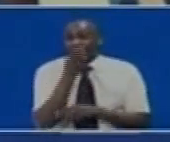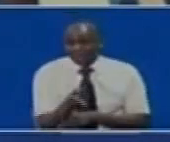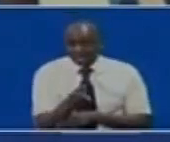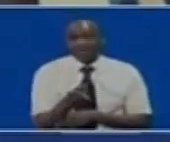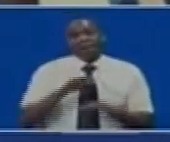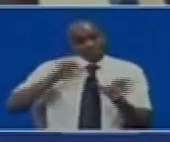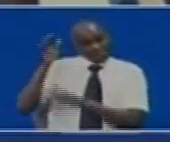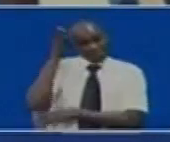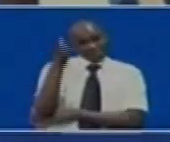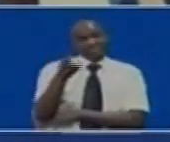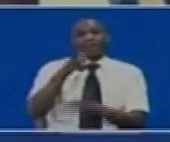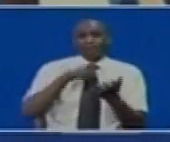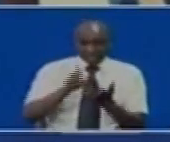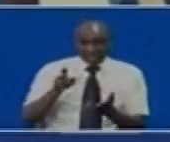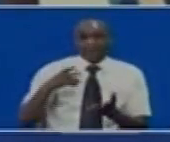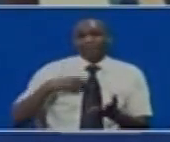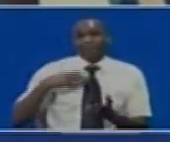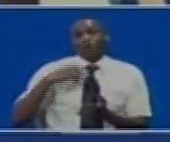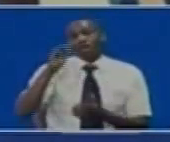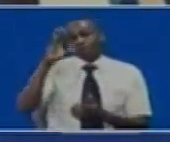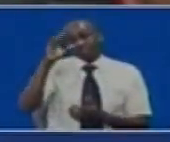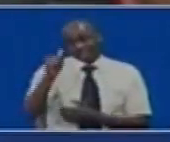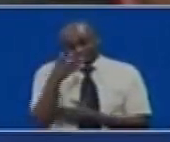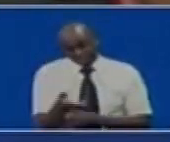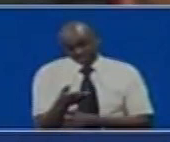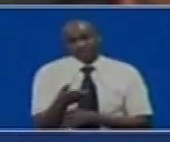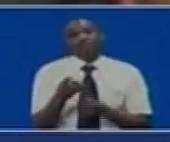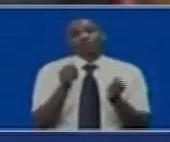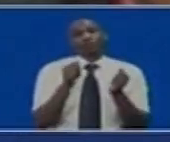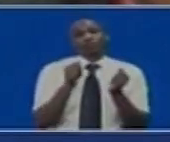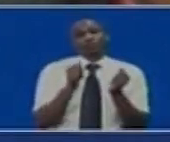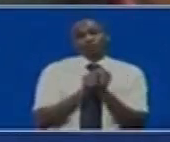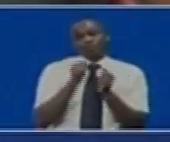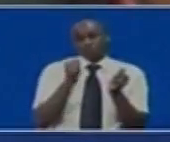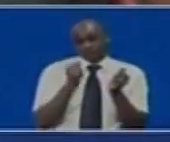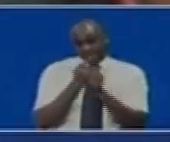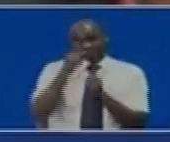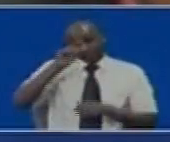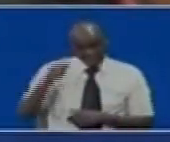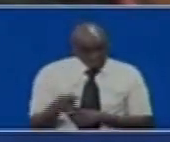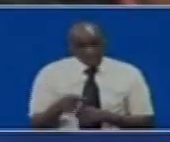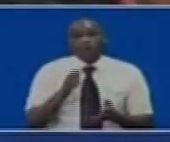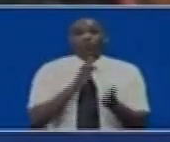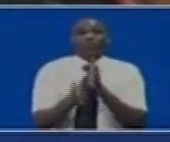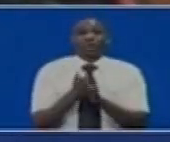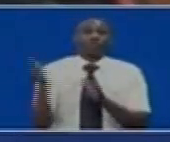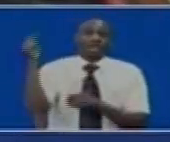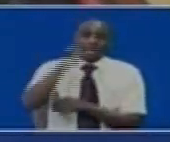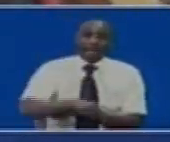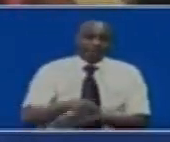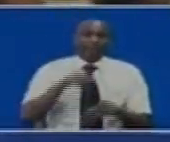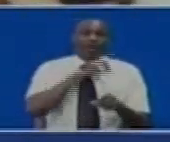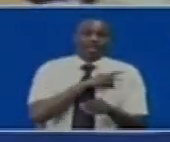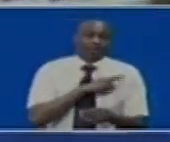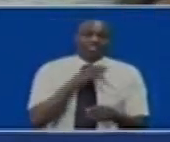hilo liliweza kuwalipa wahudumu wa wodi zaidi ya shilingi milioni 11 kama marupurupu yao, hata bila ya kuhudhuria vikao vya bunge